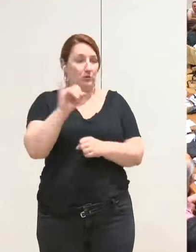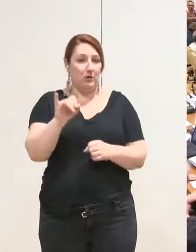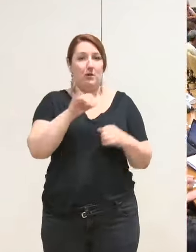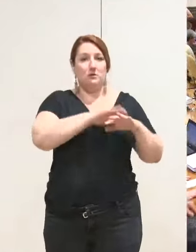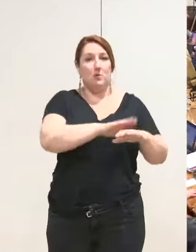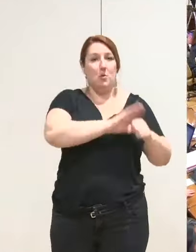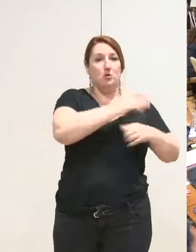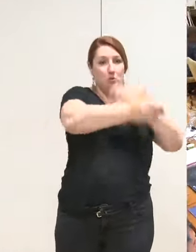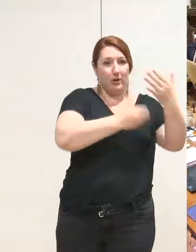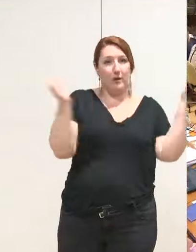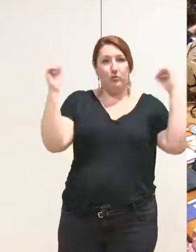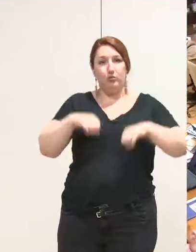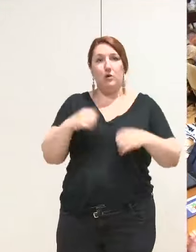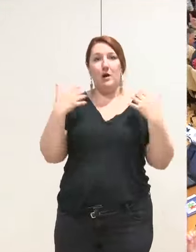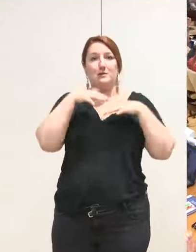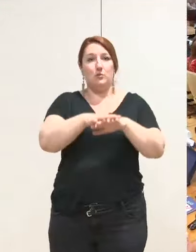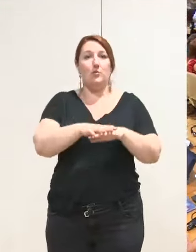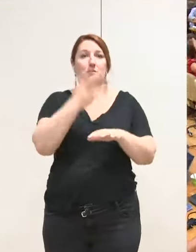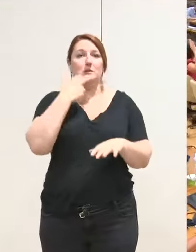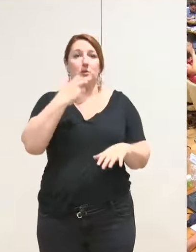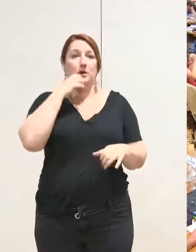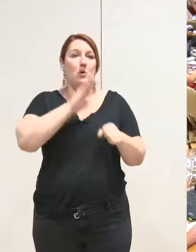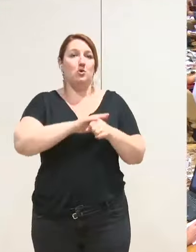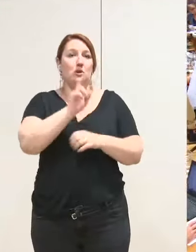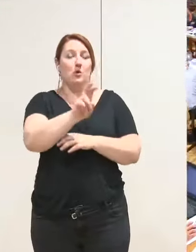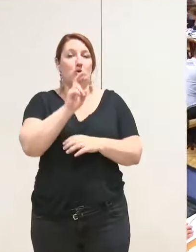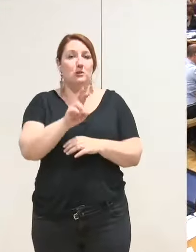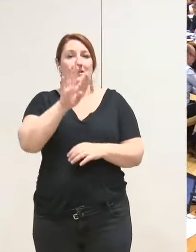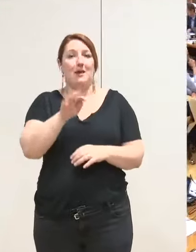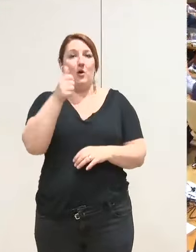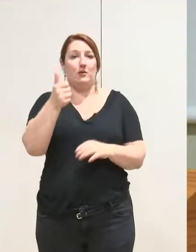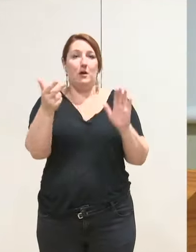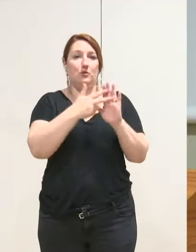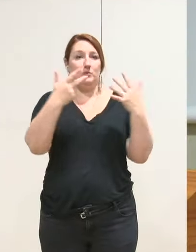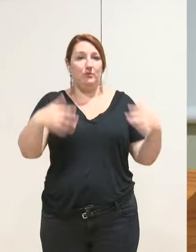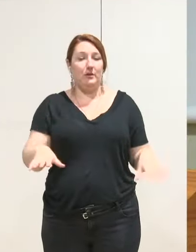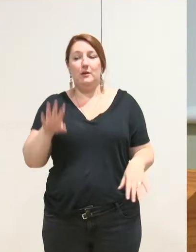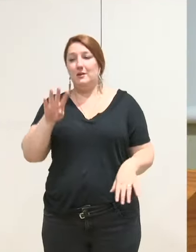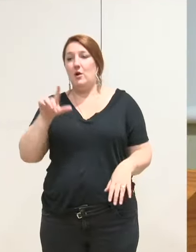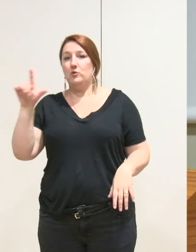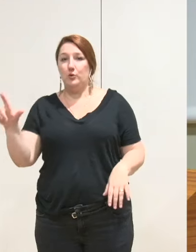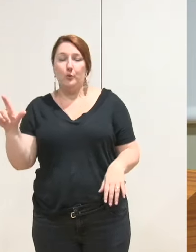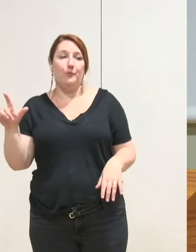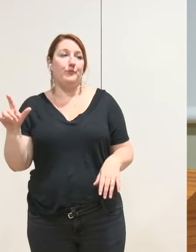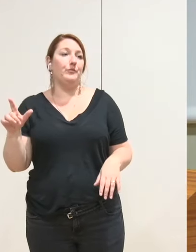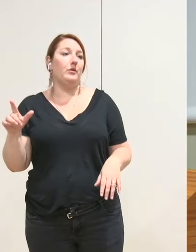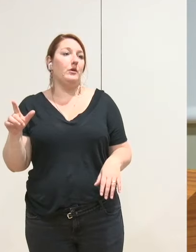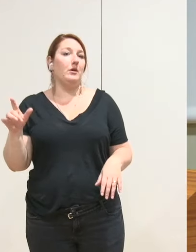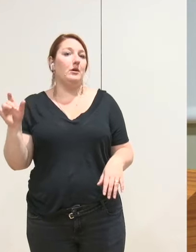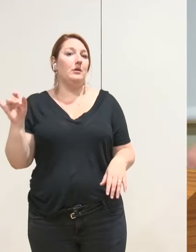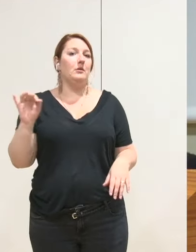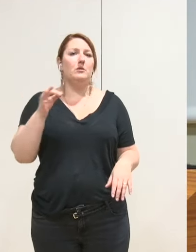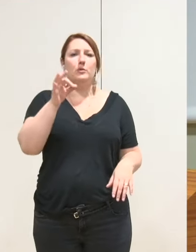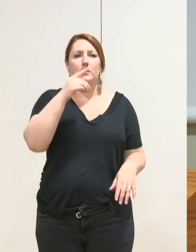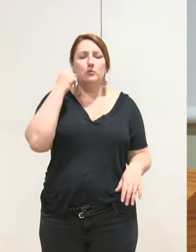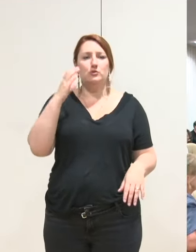progrès qui vote pour rassemblement citoyen de la gauche les écologistes la 41 est adoptée la 42 qui oui